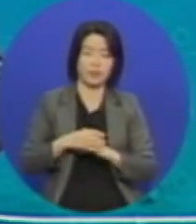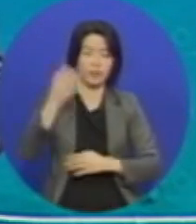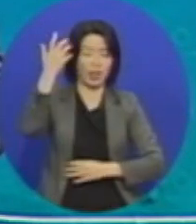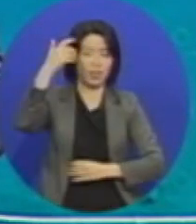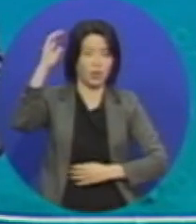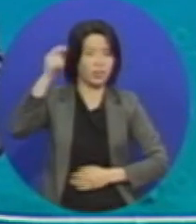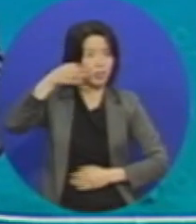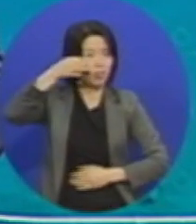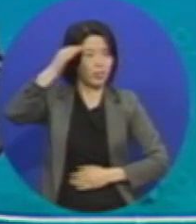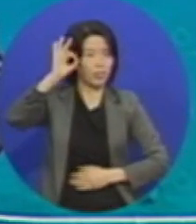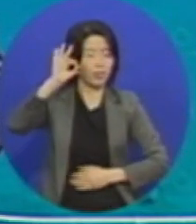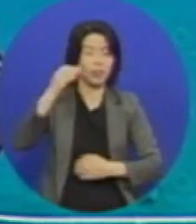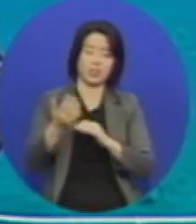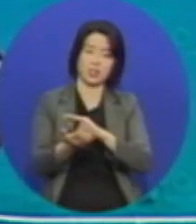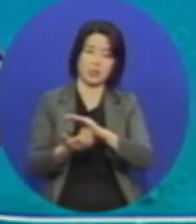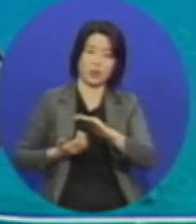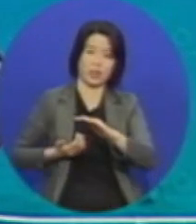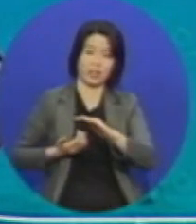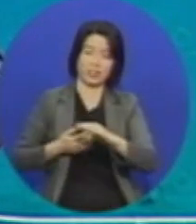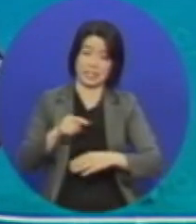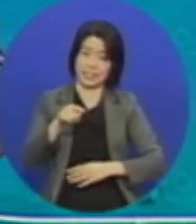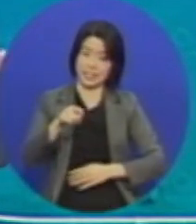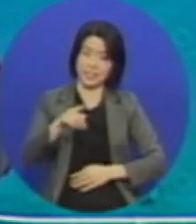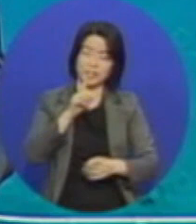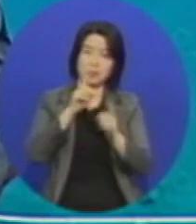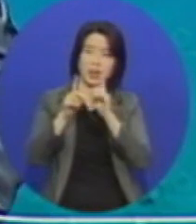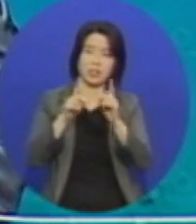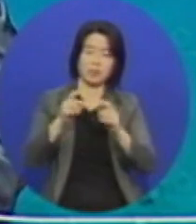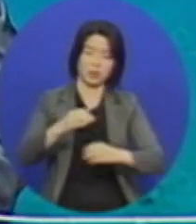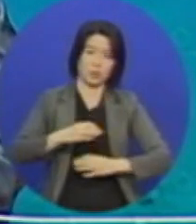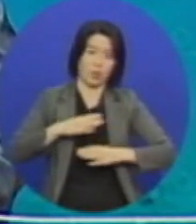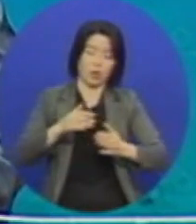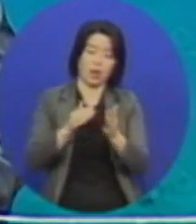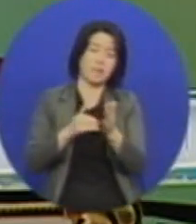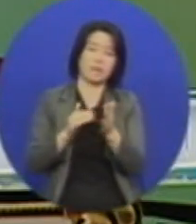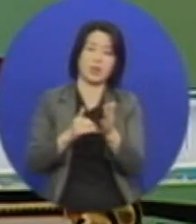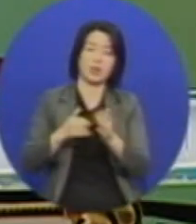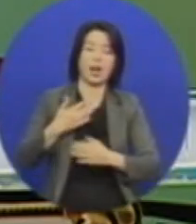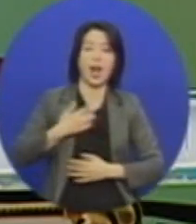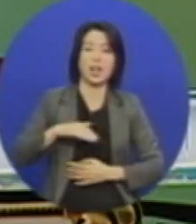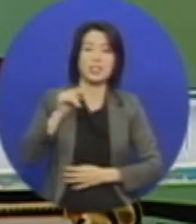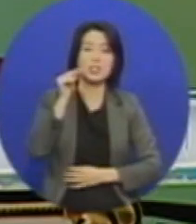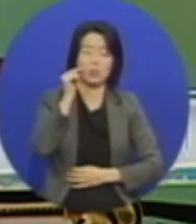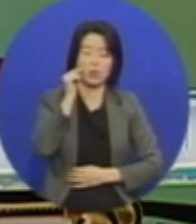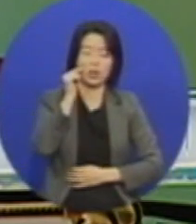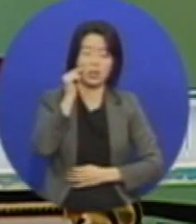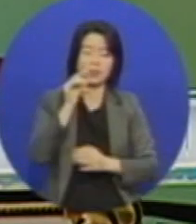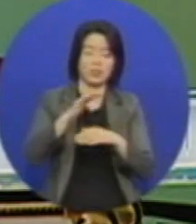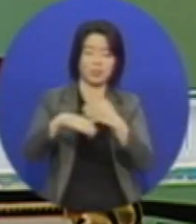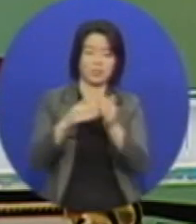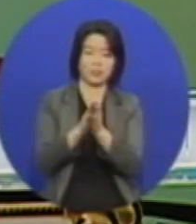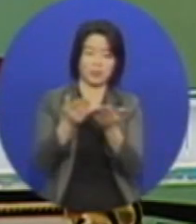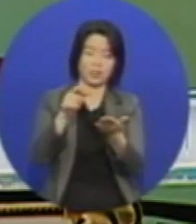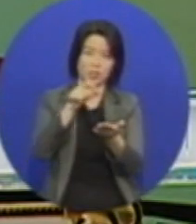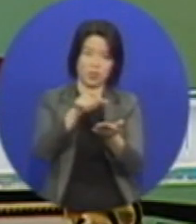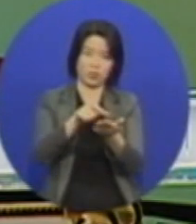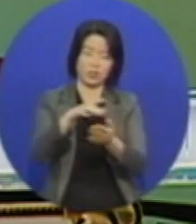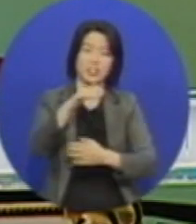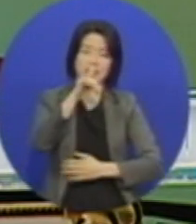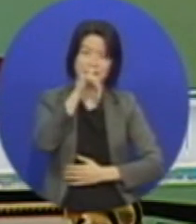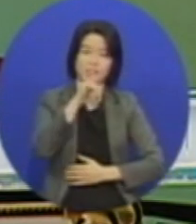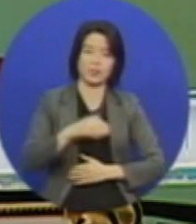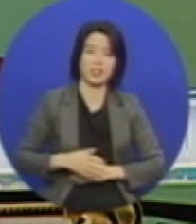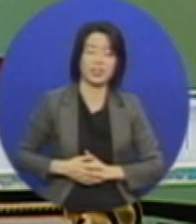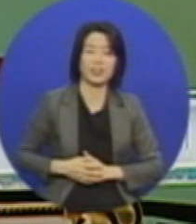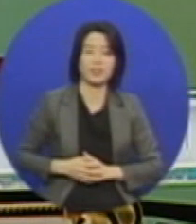하시기 전에는 그 말씀에 놀라운 비밀을 알지 못하는 그런 성경 구절들이 아 있습니다